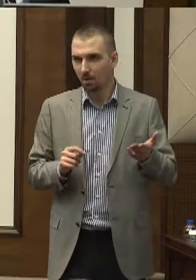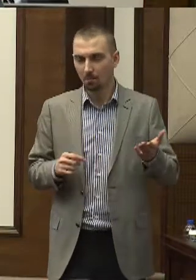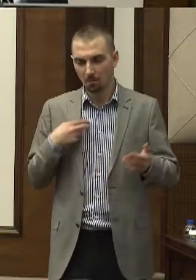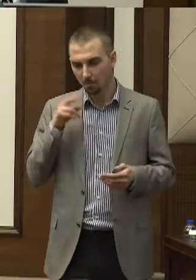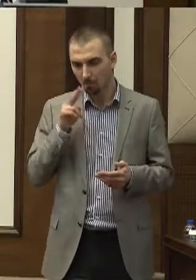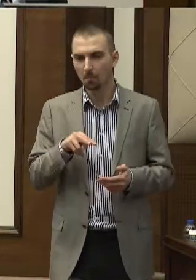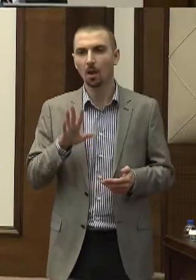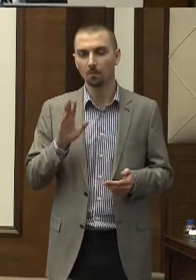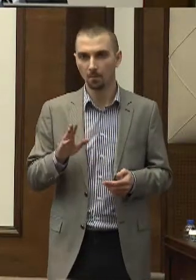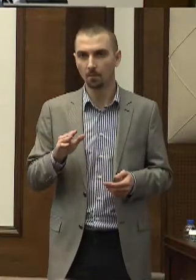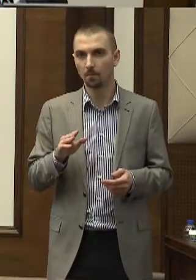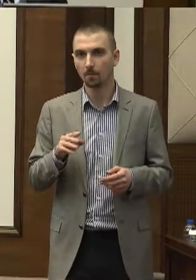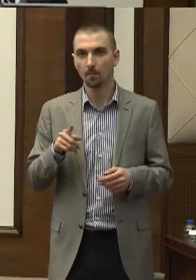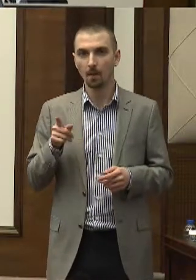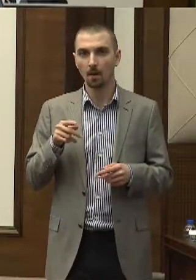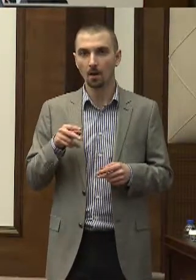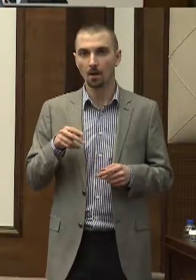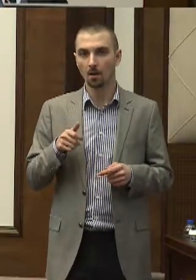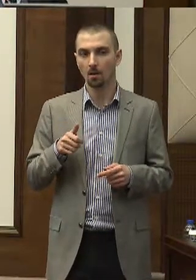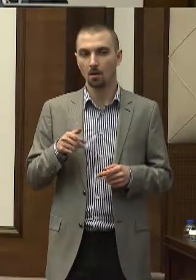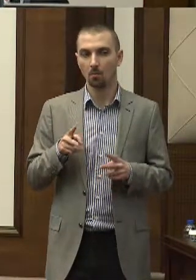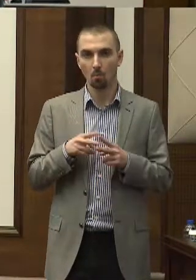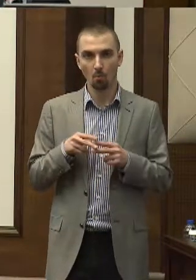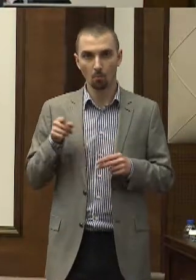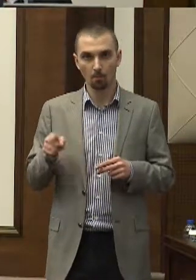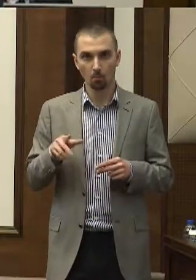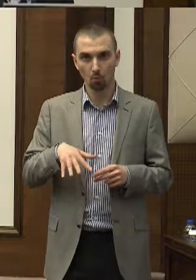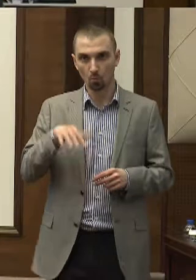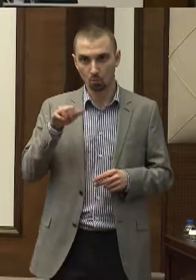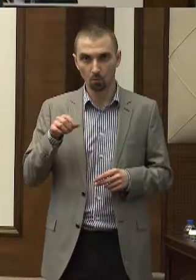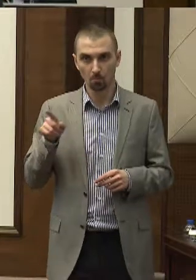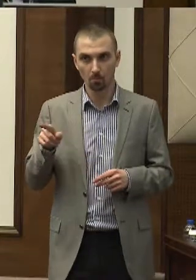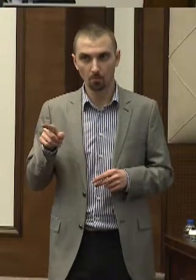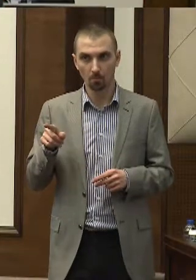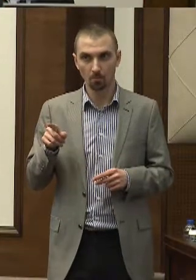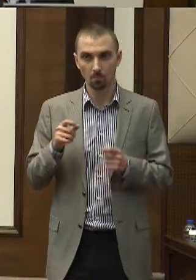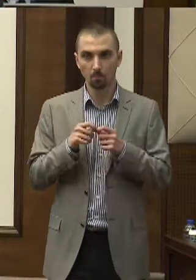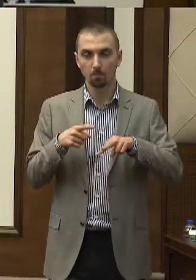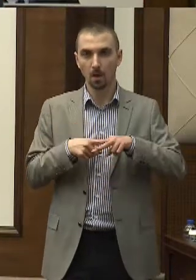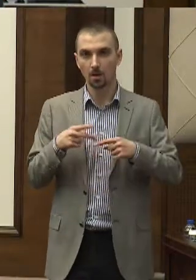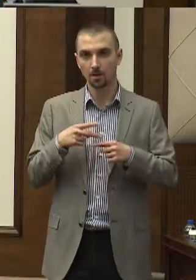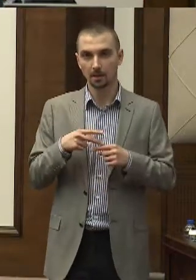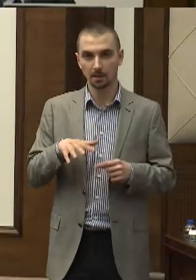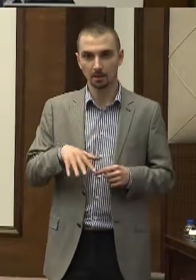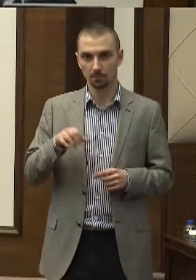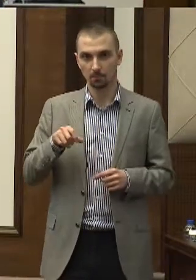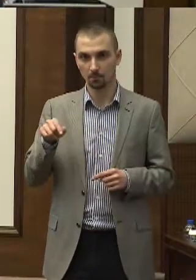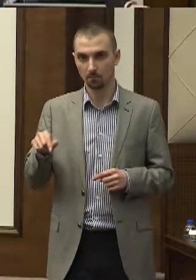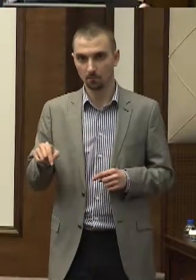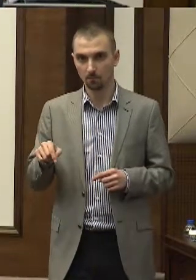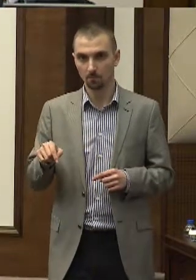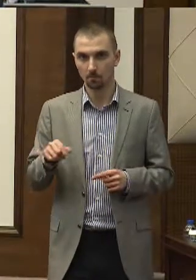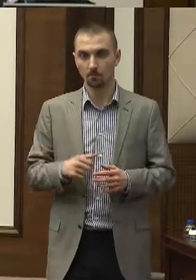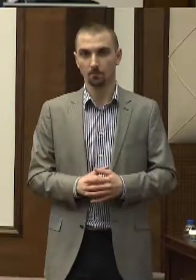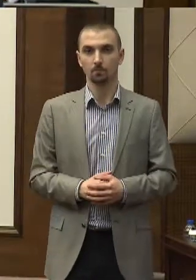yazıya bakmayın siz. Emniyet Müdürlüğümüz Kamilova'da bizim baz istasyonunun yanında